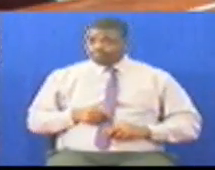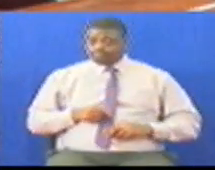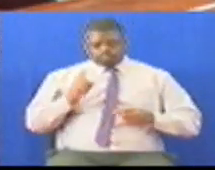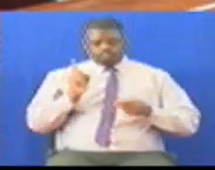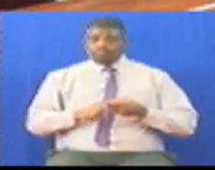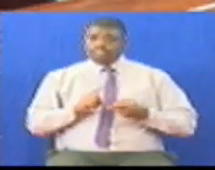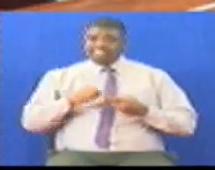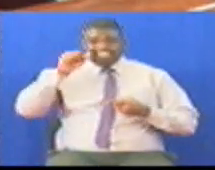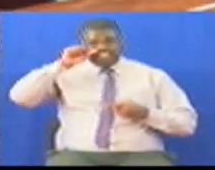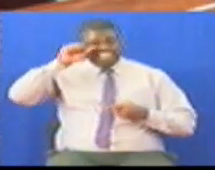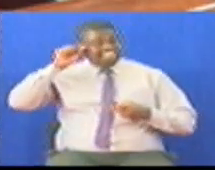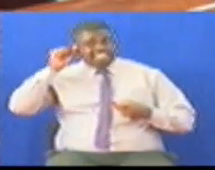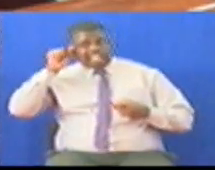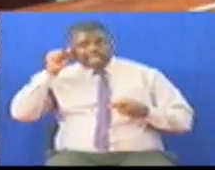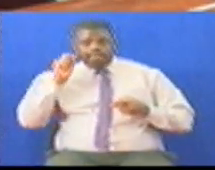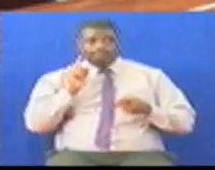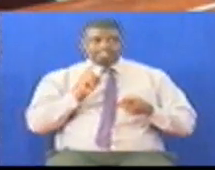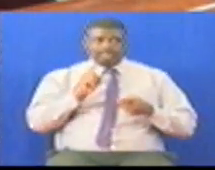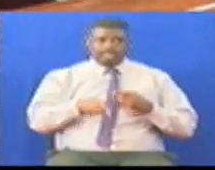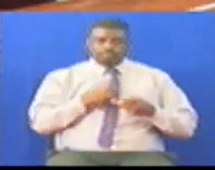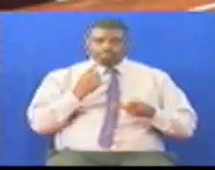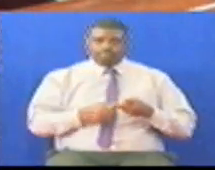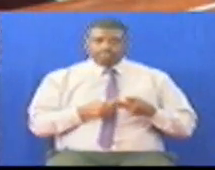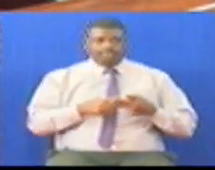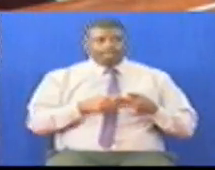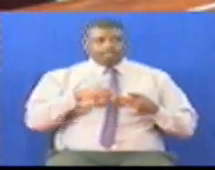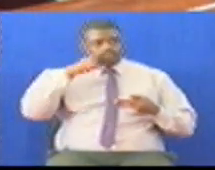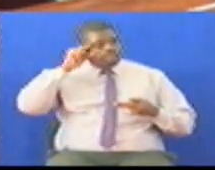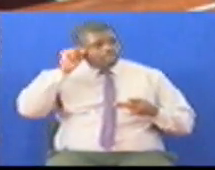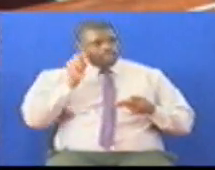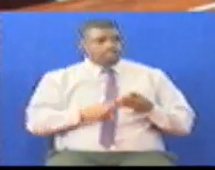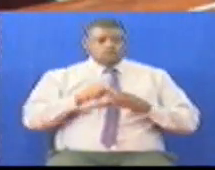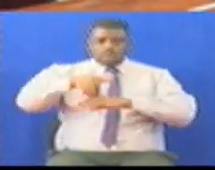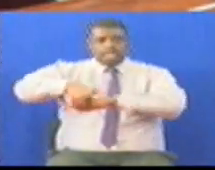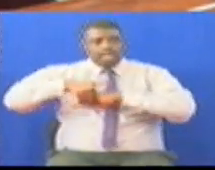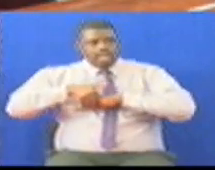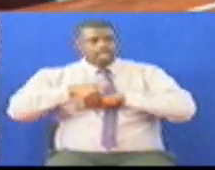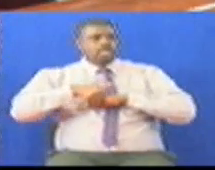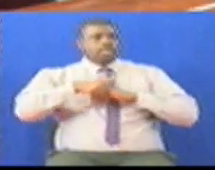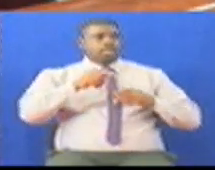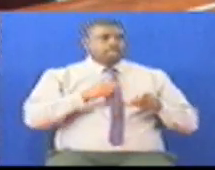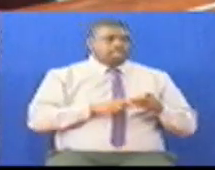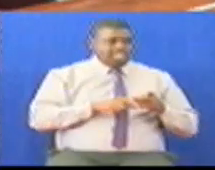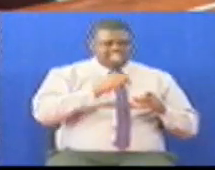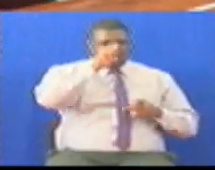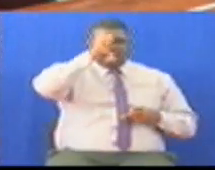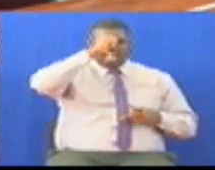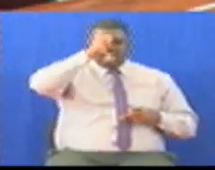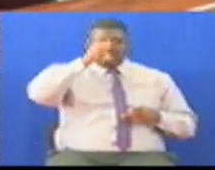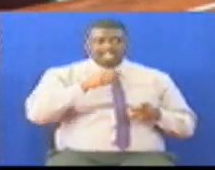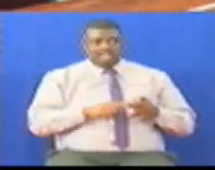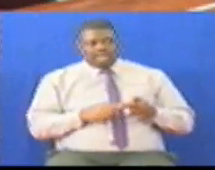ya Watu wa China, Macomrade, Japan, Uingereza, India, Jamhuri ya